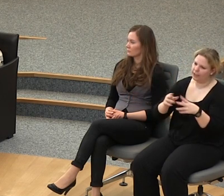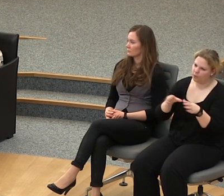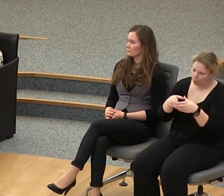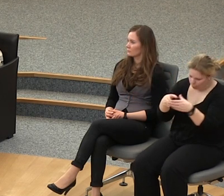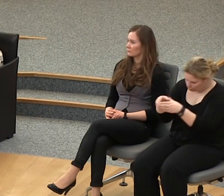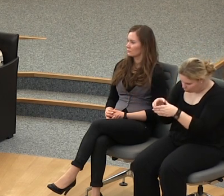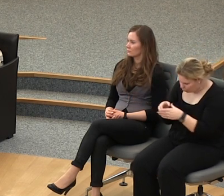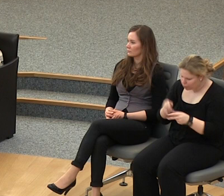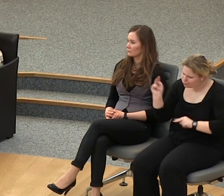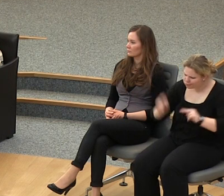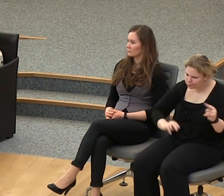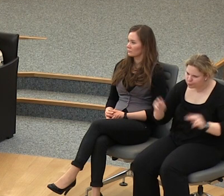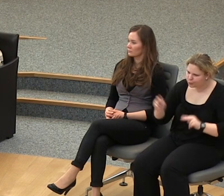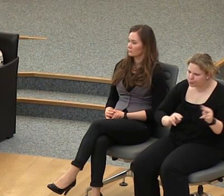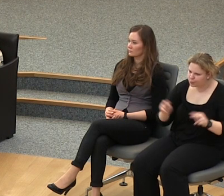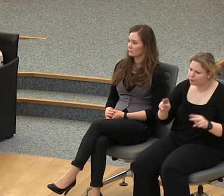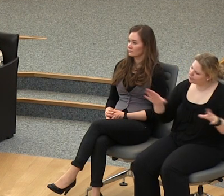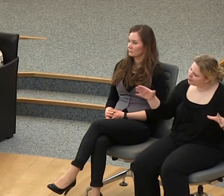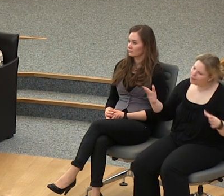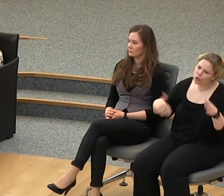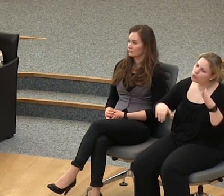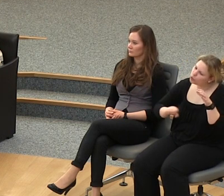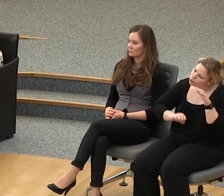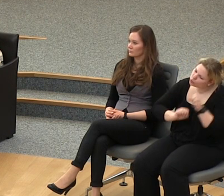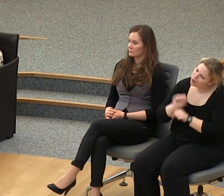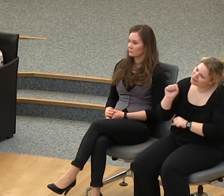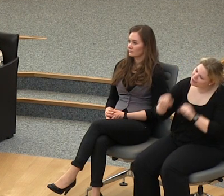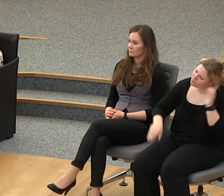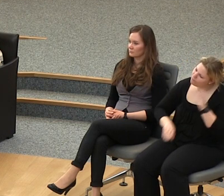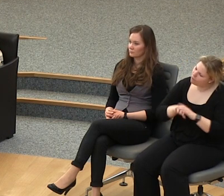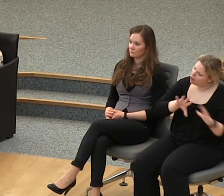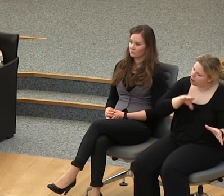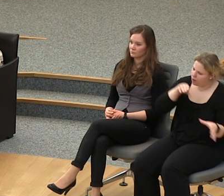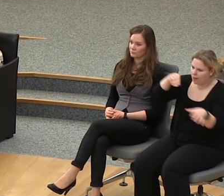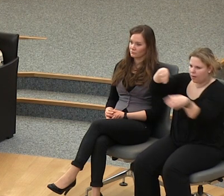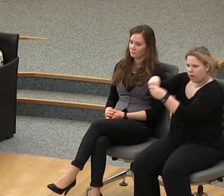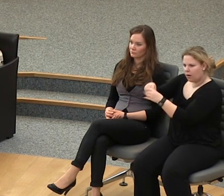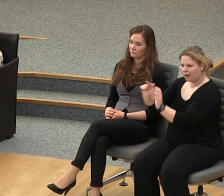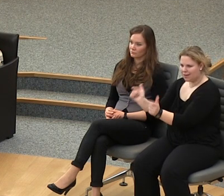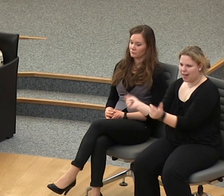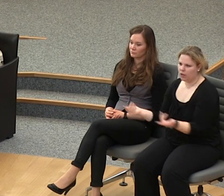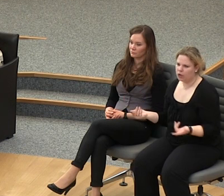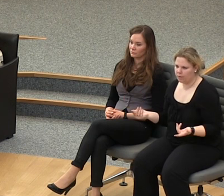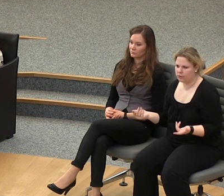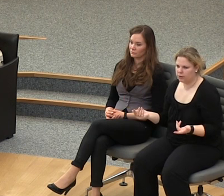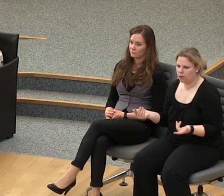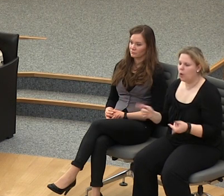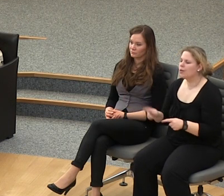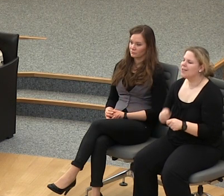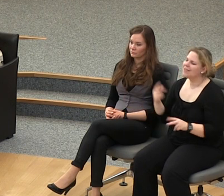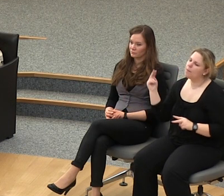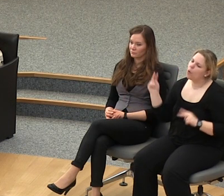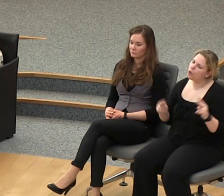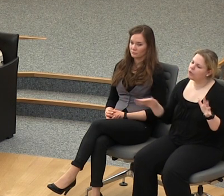unterschiedlich sind, Teilhabe in dieser Gesellschaft haben können. Und da gibt es sehr